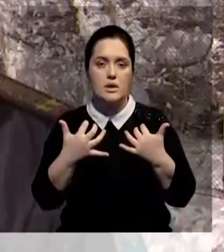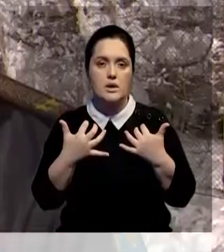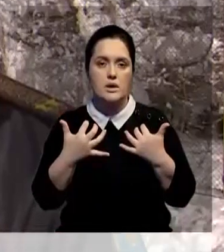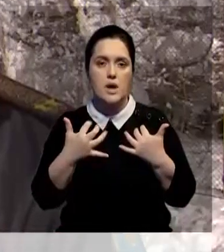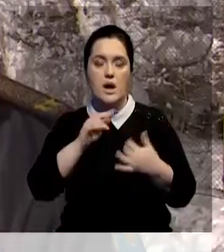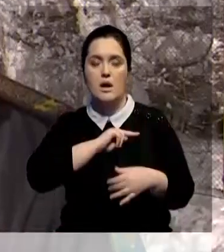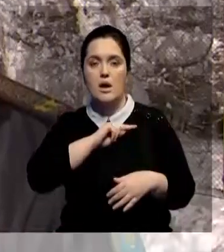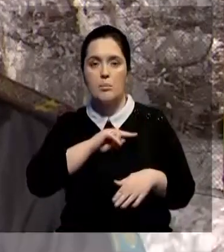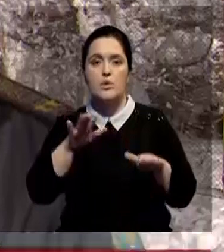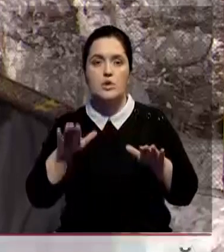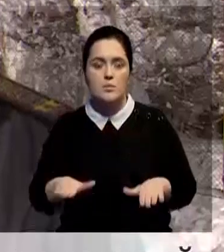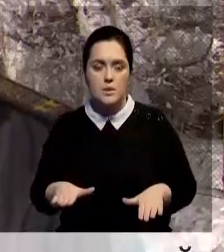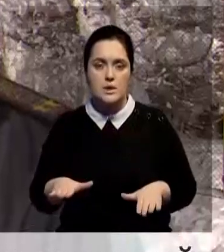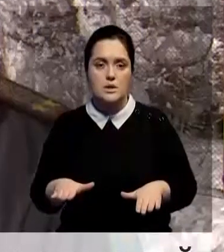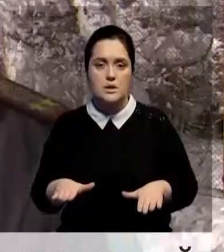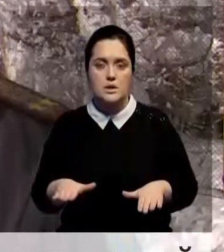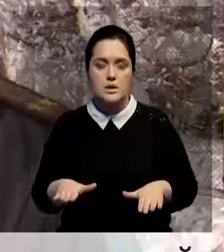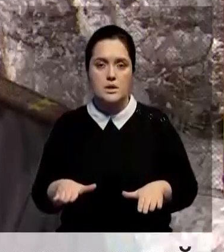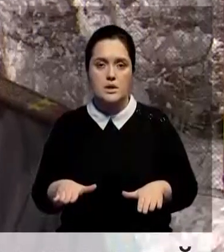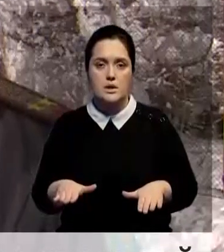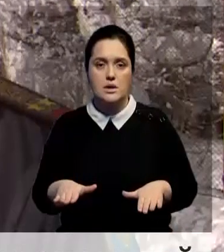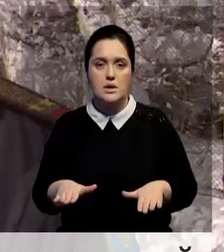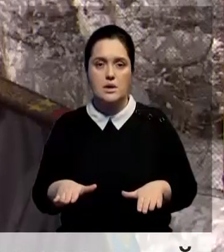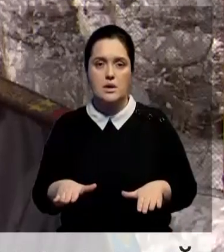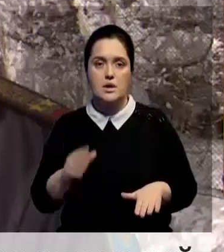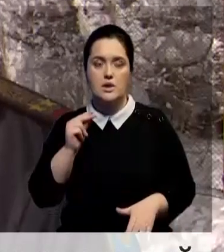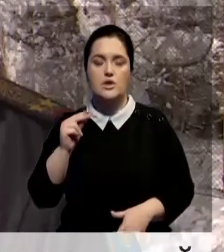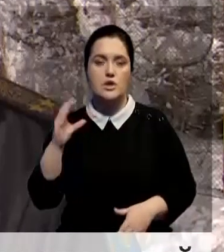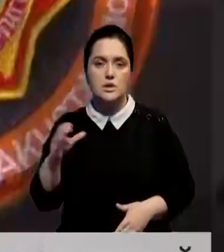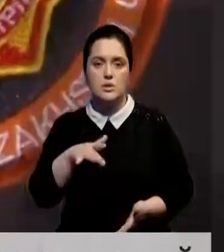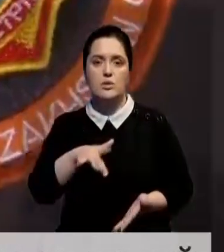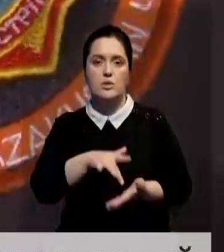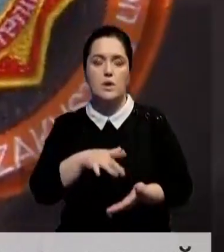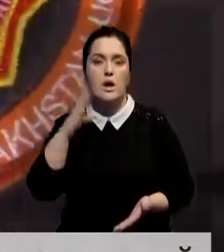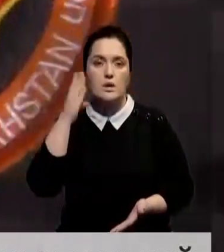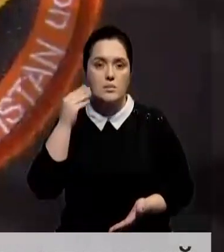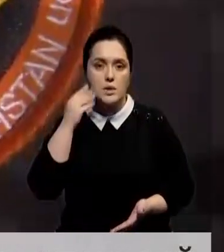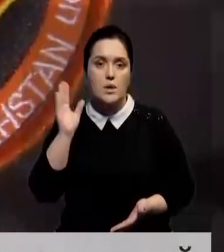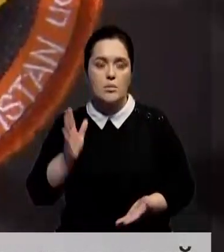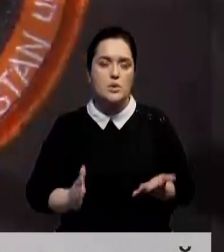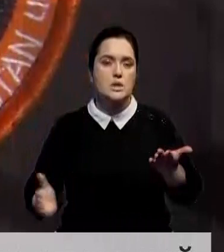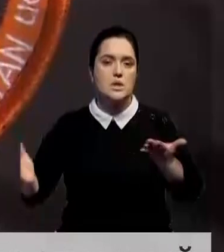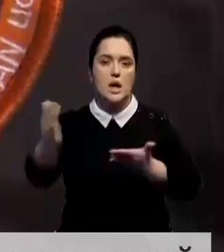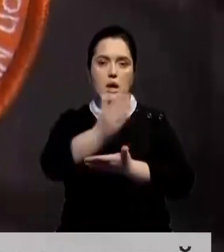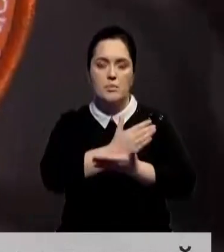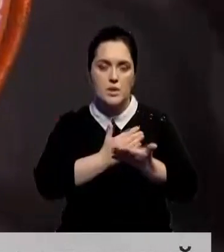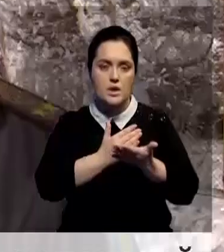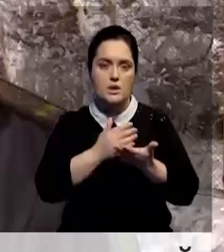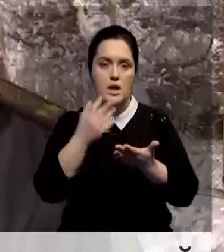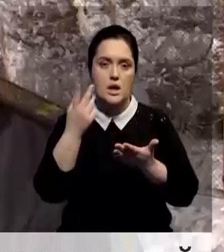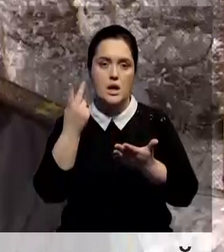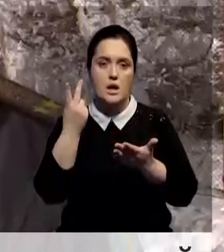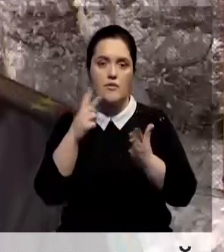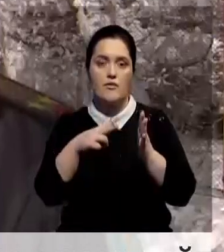автоматизированных рабочих мест – в Институте сейсмологии, департаменте по чрезвычайным ситуациям города Алматы. Данные будут собираться со всех